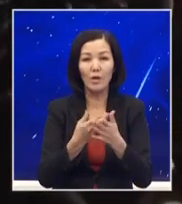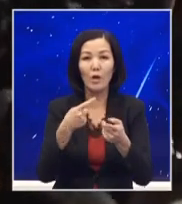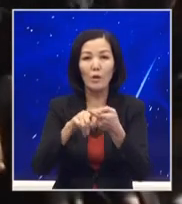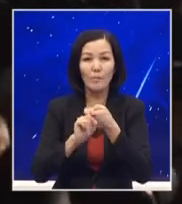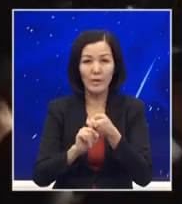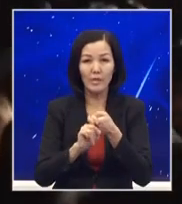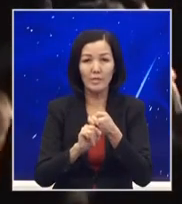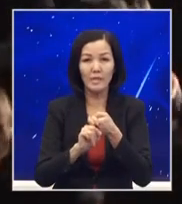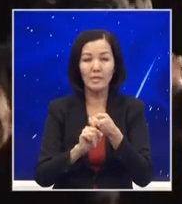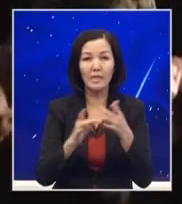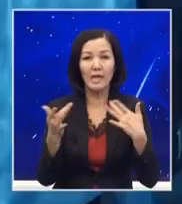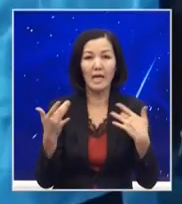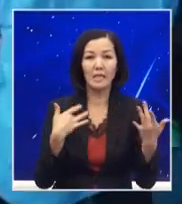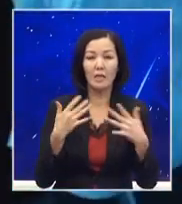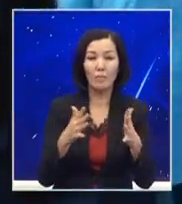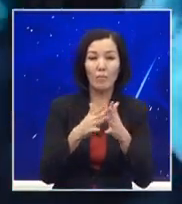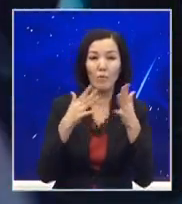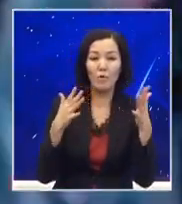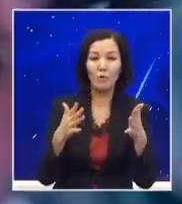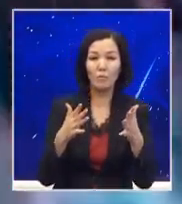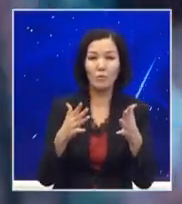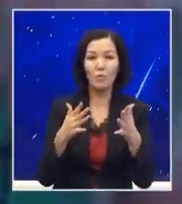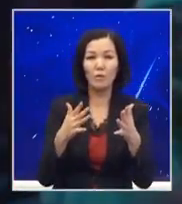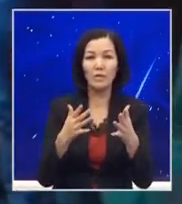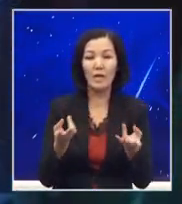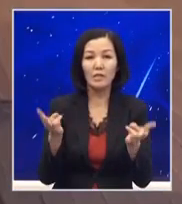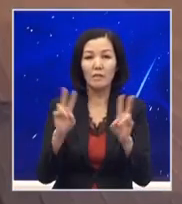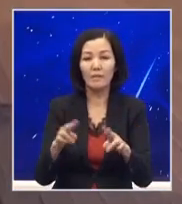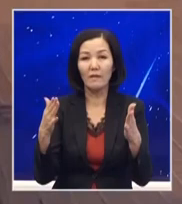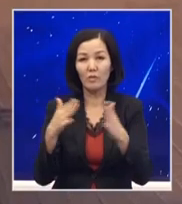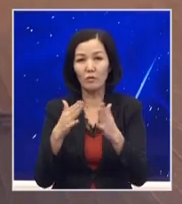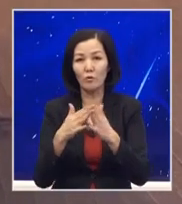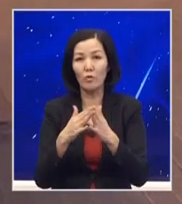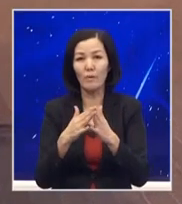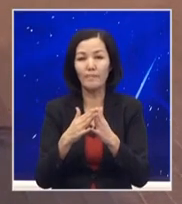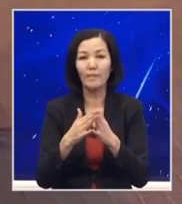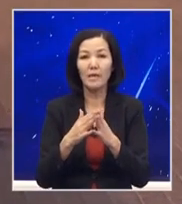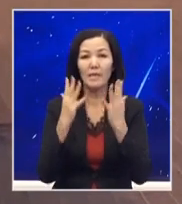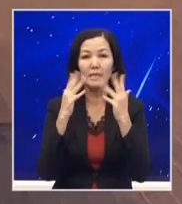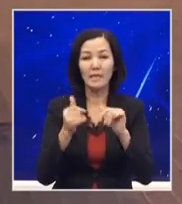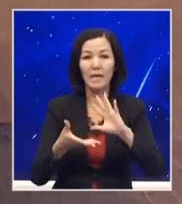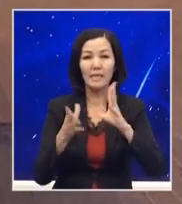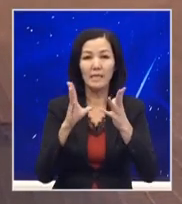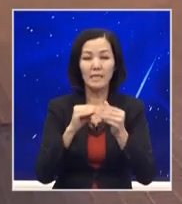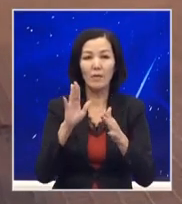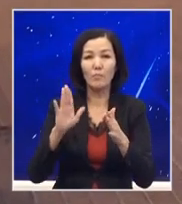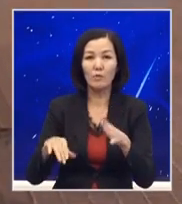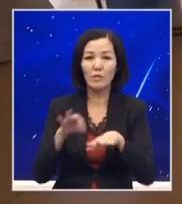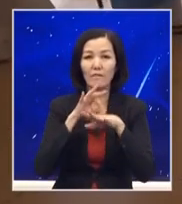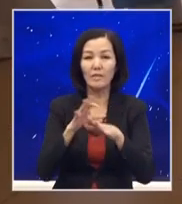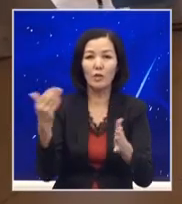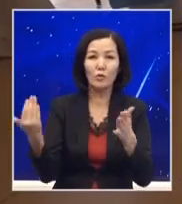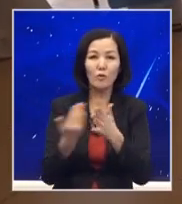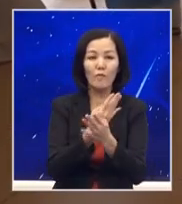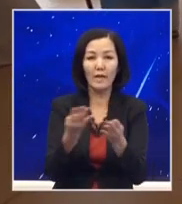люди, пришедшие на концерт, большему риску, чем оставшиеся дома. К слову, по данным статистики, после введения новых